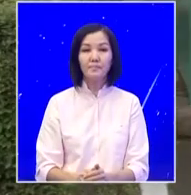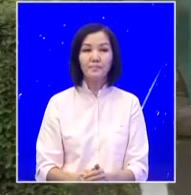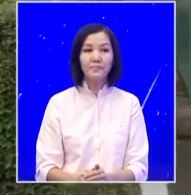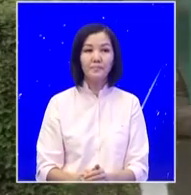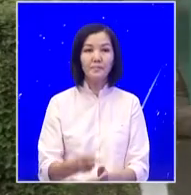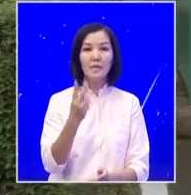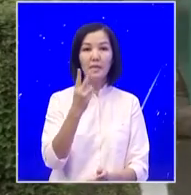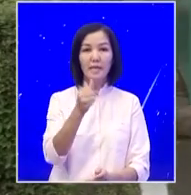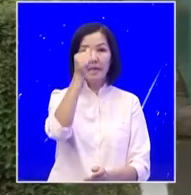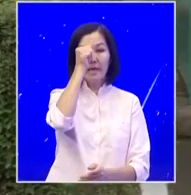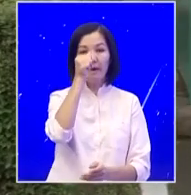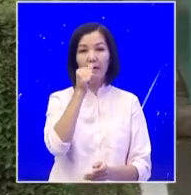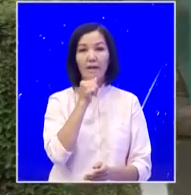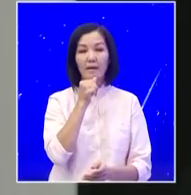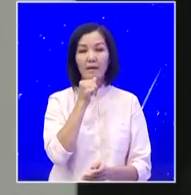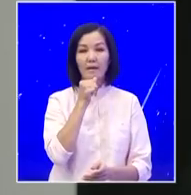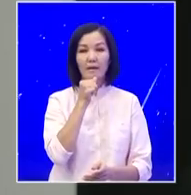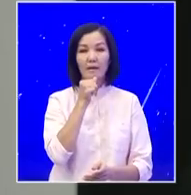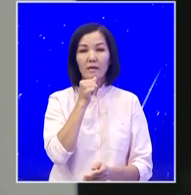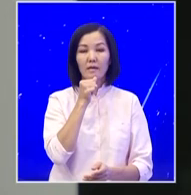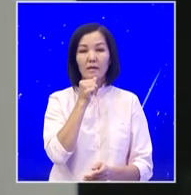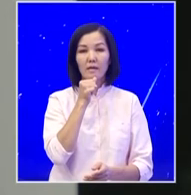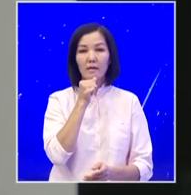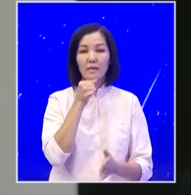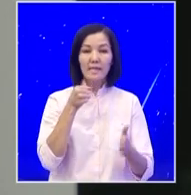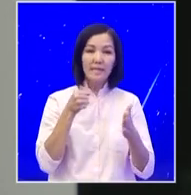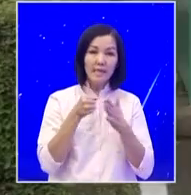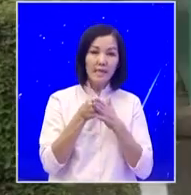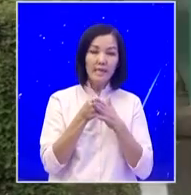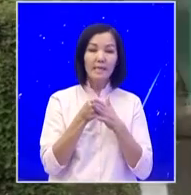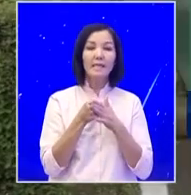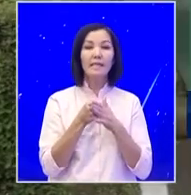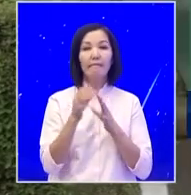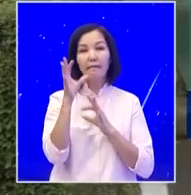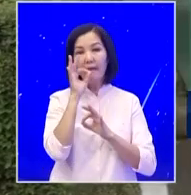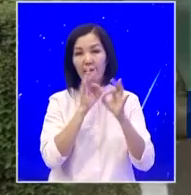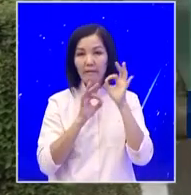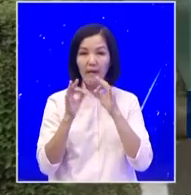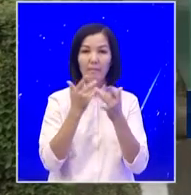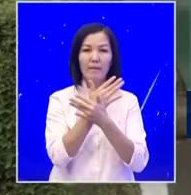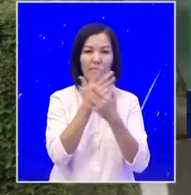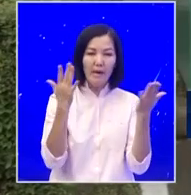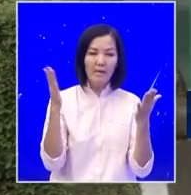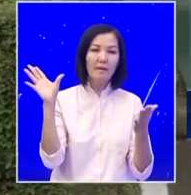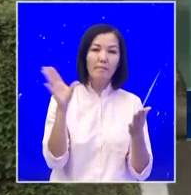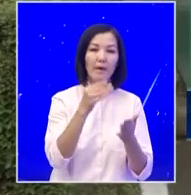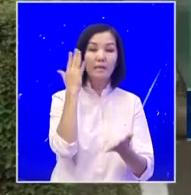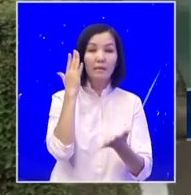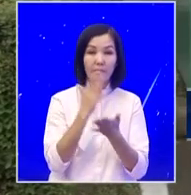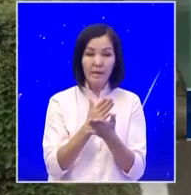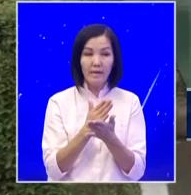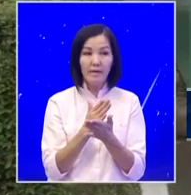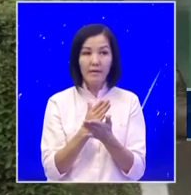Екі айға қазір жылдың аяғына дейін де жетеді. Гормон, антибиотик, одан кейінгі основной физиолог олар бар бізде.